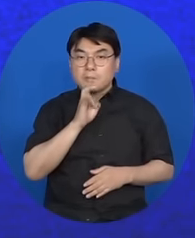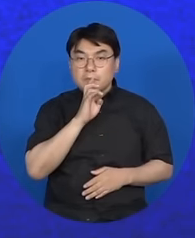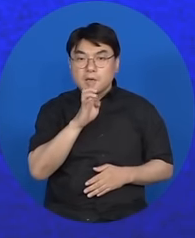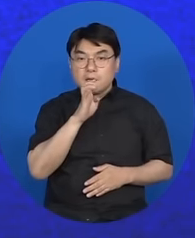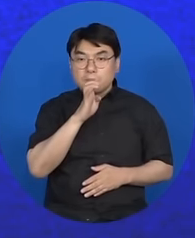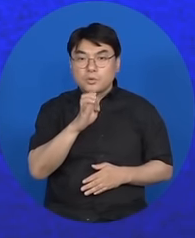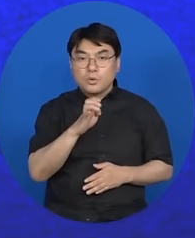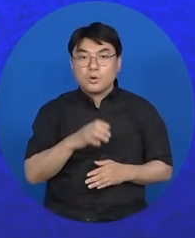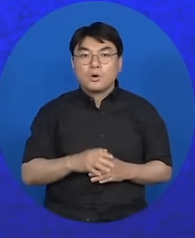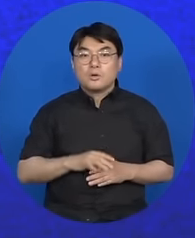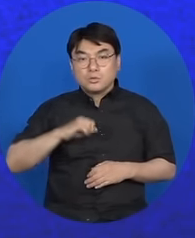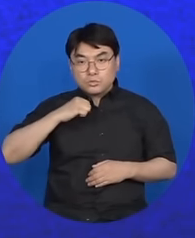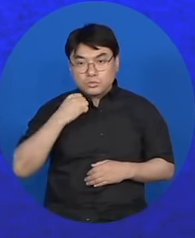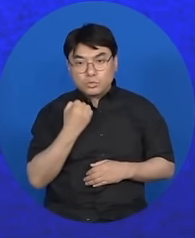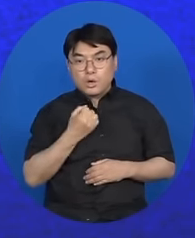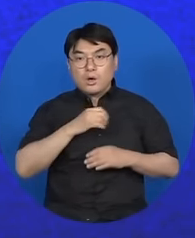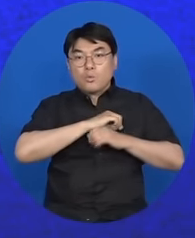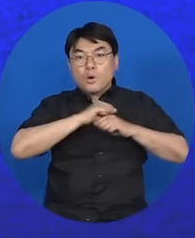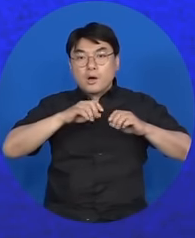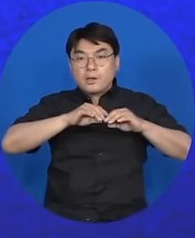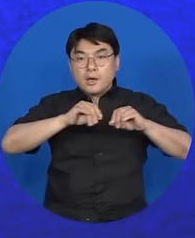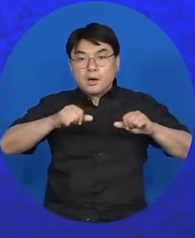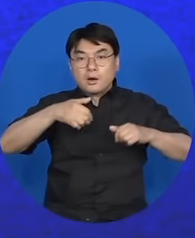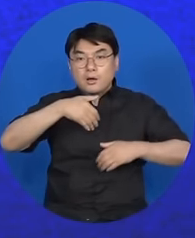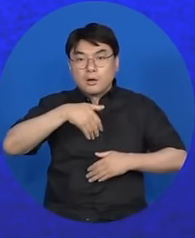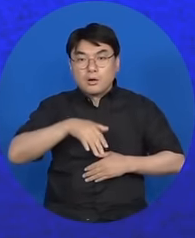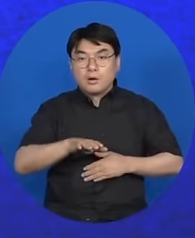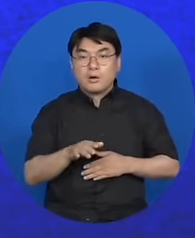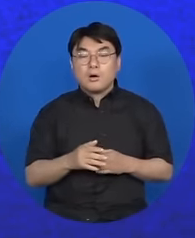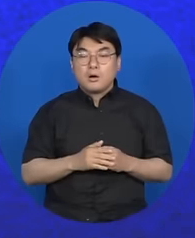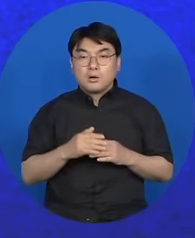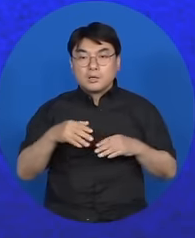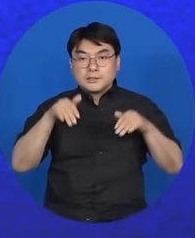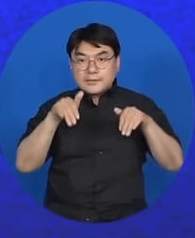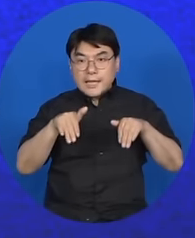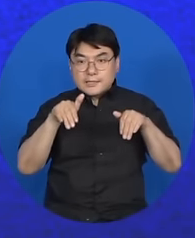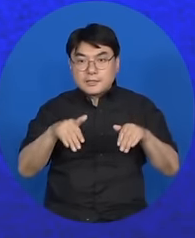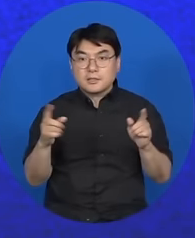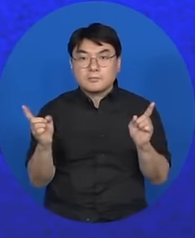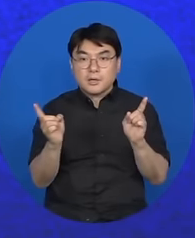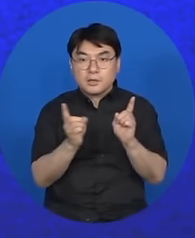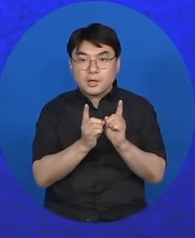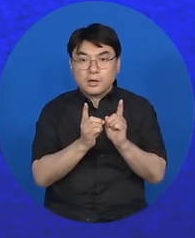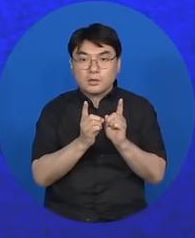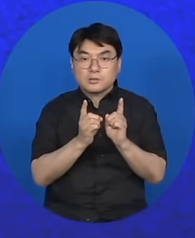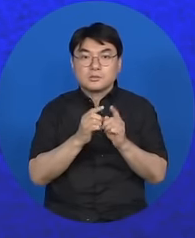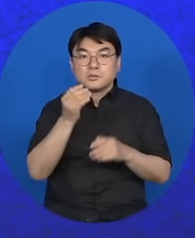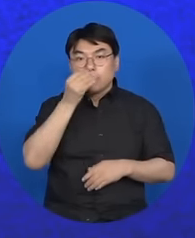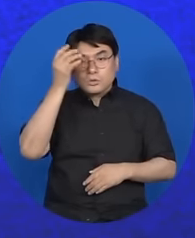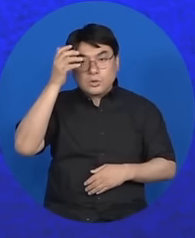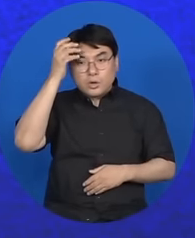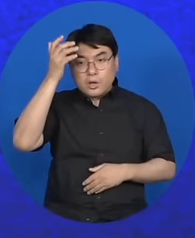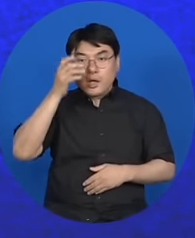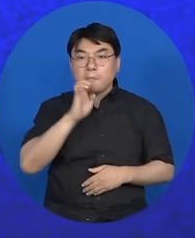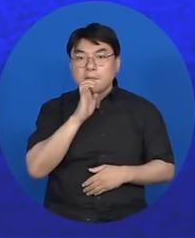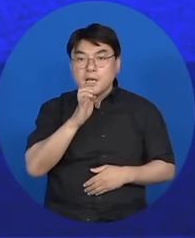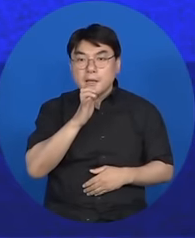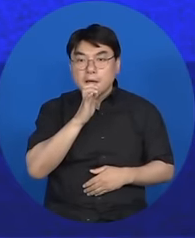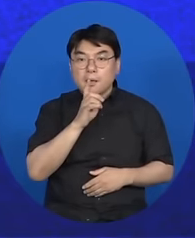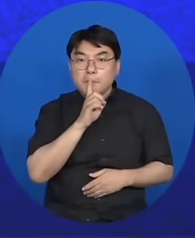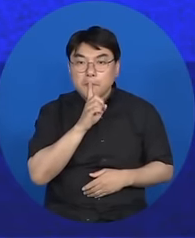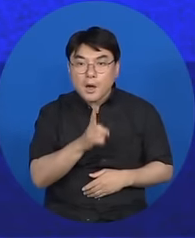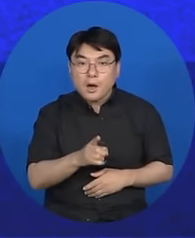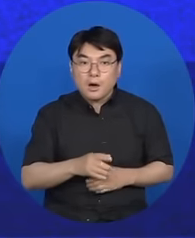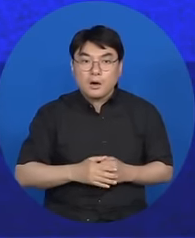성령에 순종하여 광야로 갑니다. 거기에 내시가 있었는데 성령이 뭐라고 하냐면 29절에 성령이 빌립도로 이르시되 이